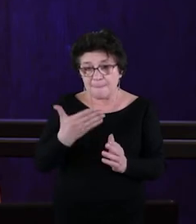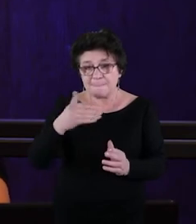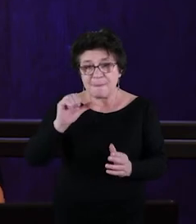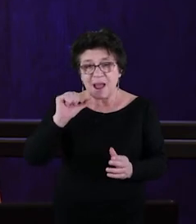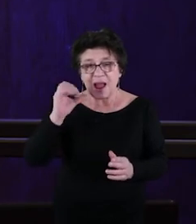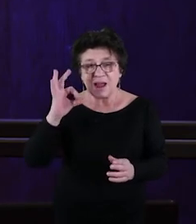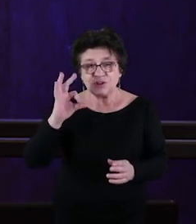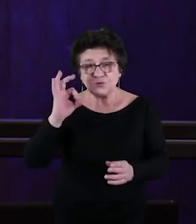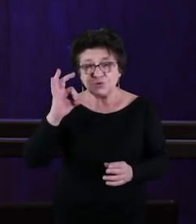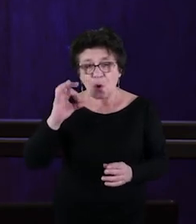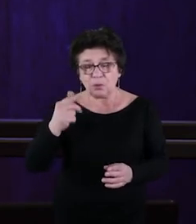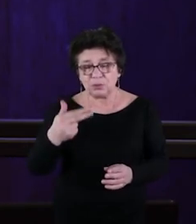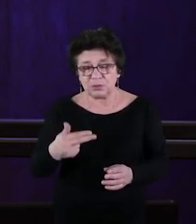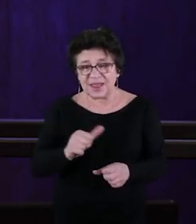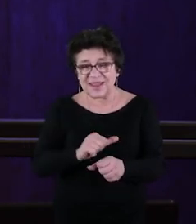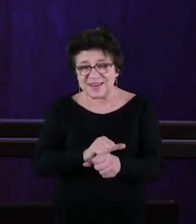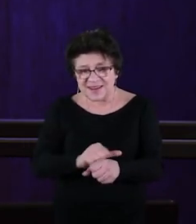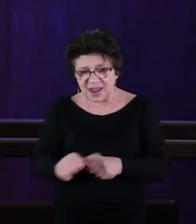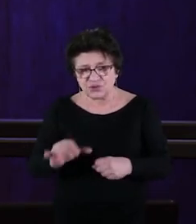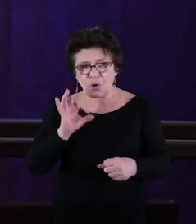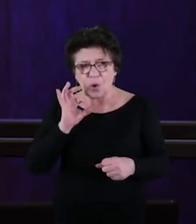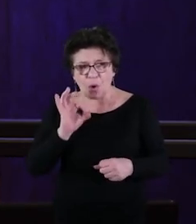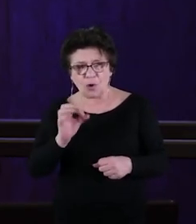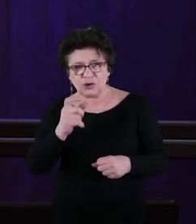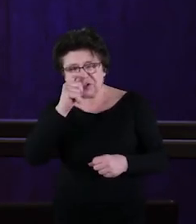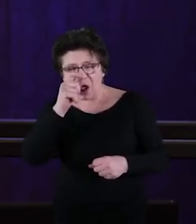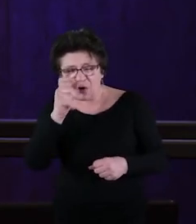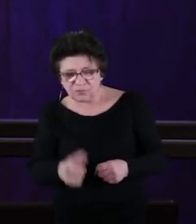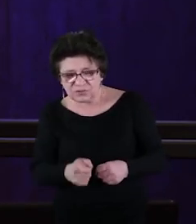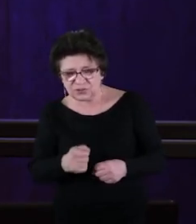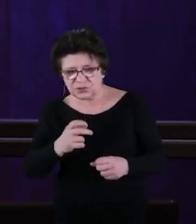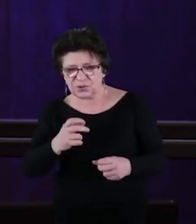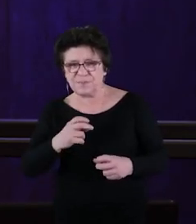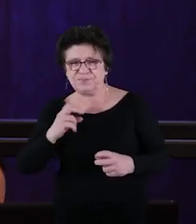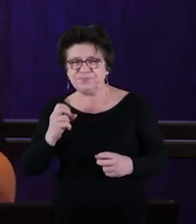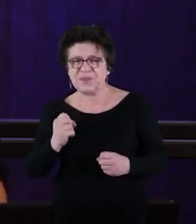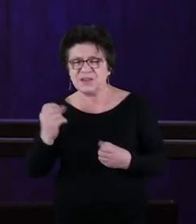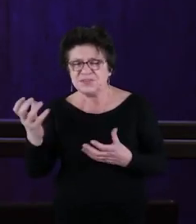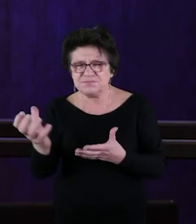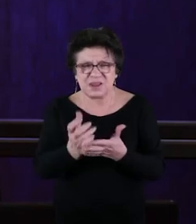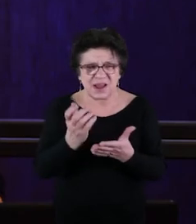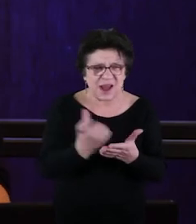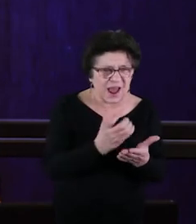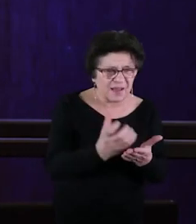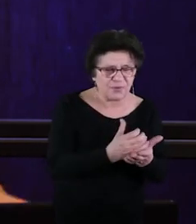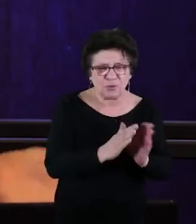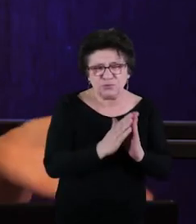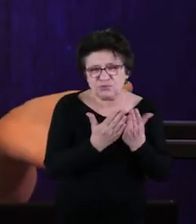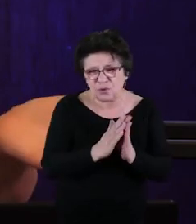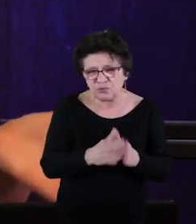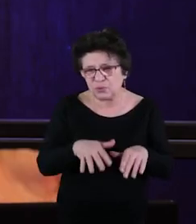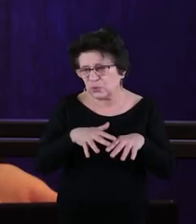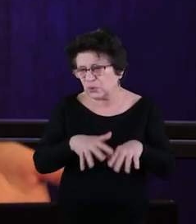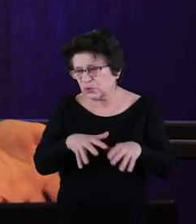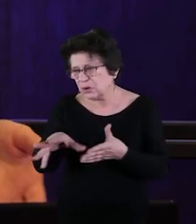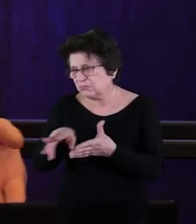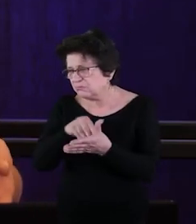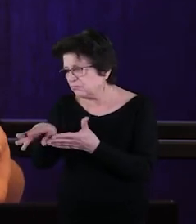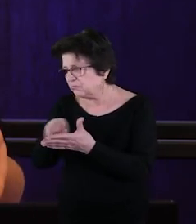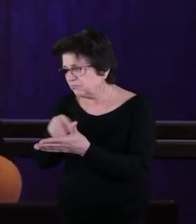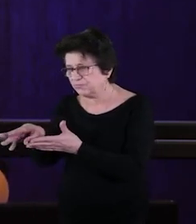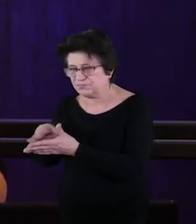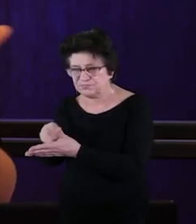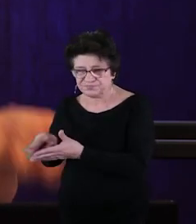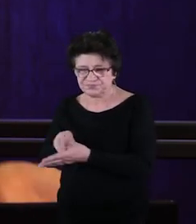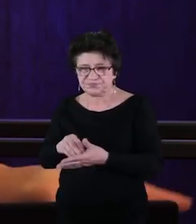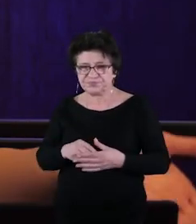te informacje o tych czarownicach i o tych procesach się znajdą Więc zbierano te wszystkie dzieła A zbierano to może polegała